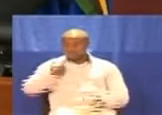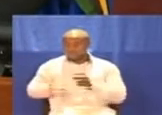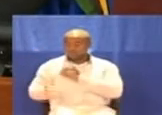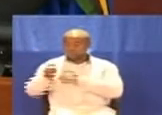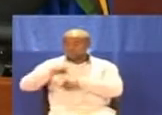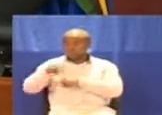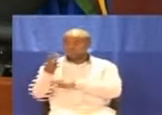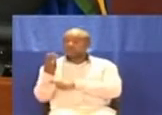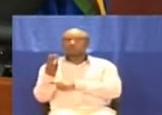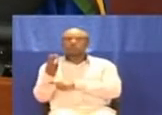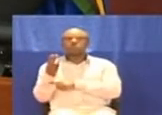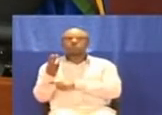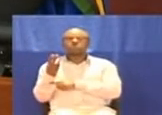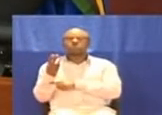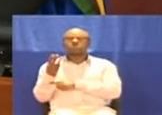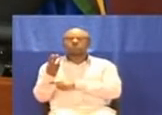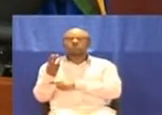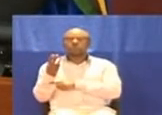3.